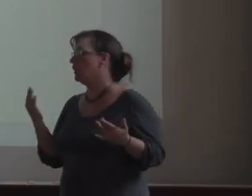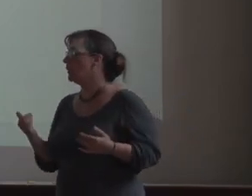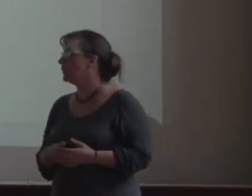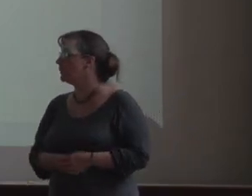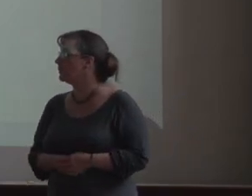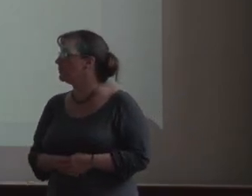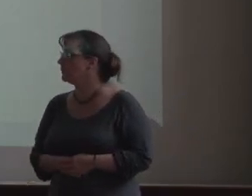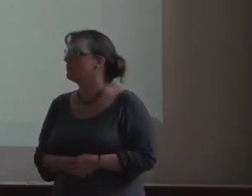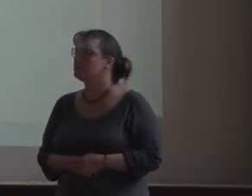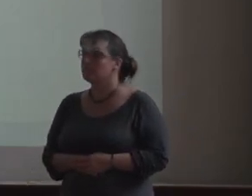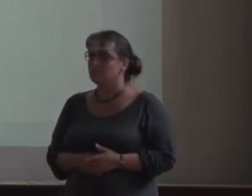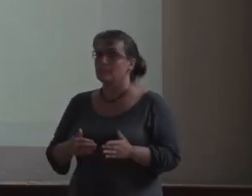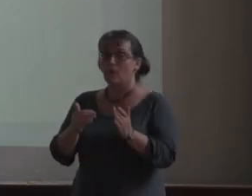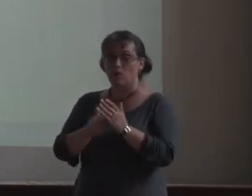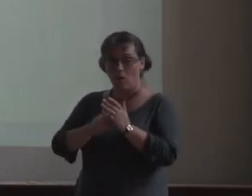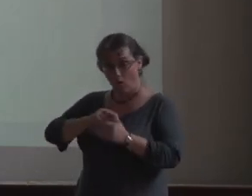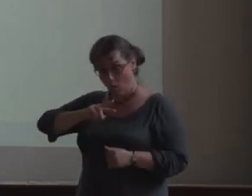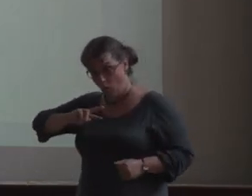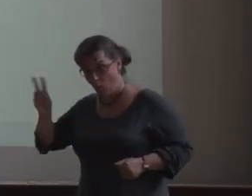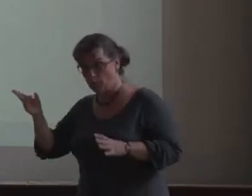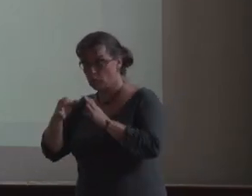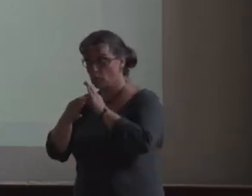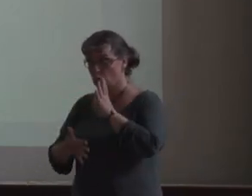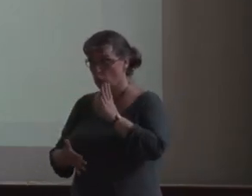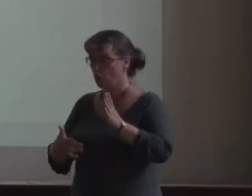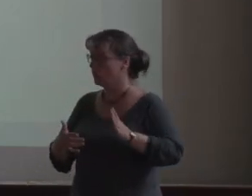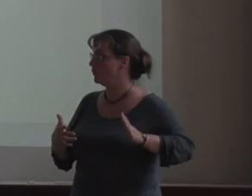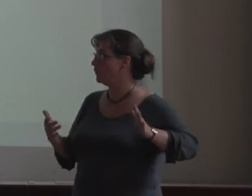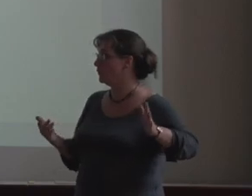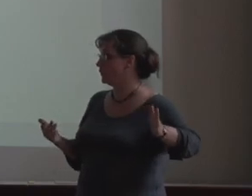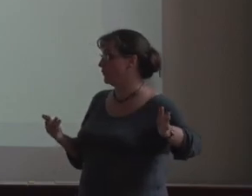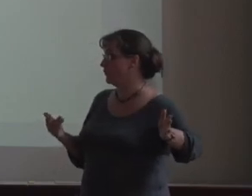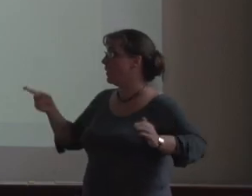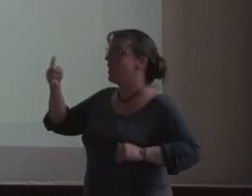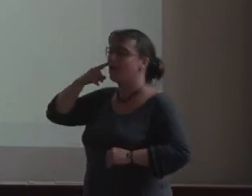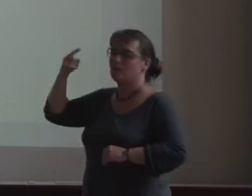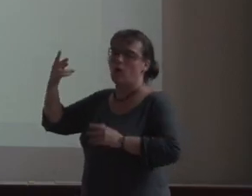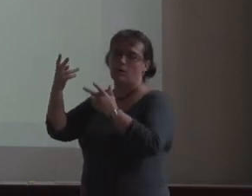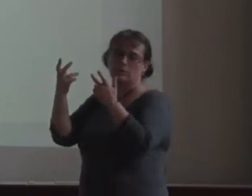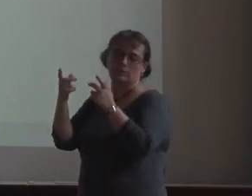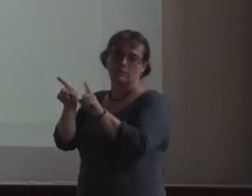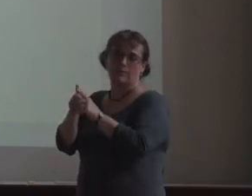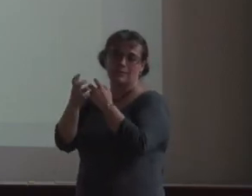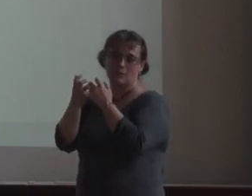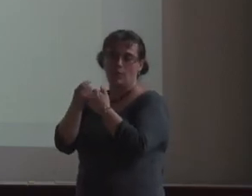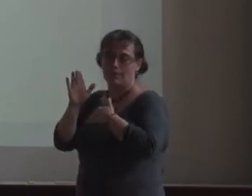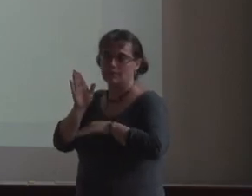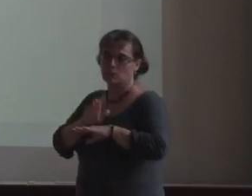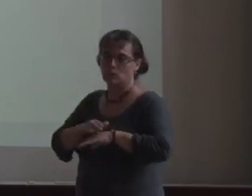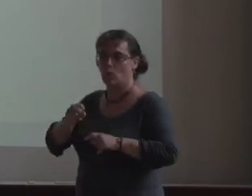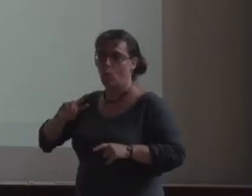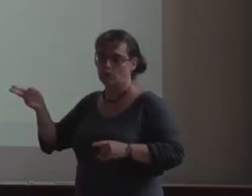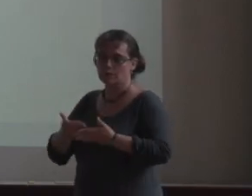L'autre solution qu'on a appliquée à d'autres endroits, mais que je reprends toujours avec POSIX IPC, c'est